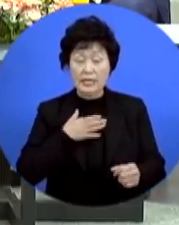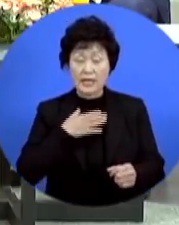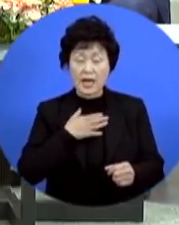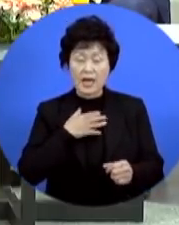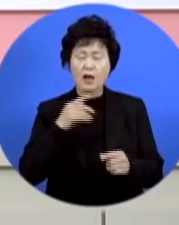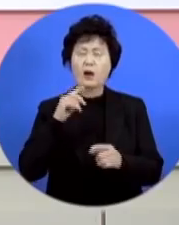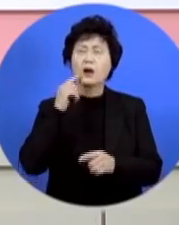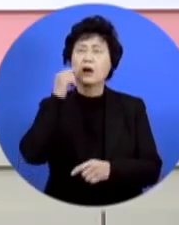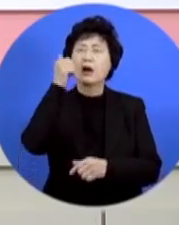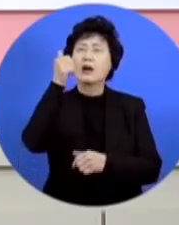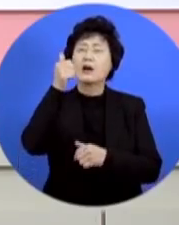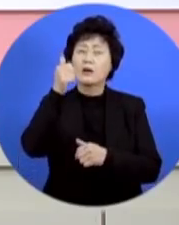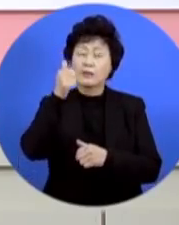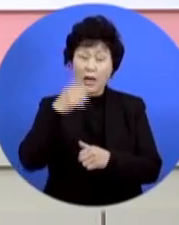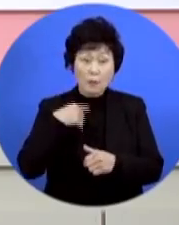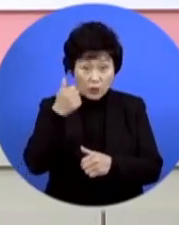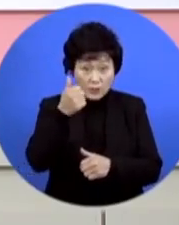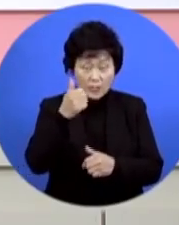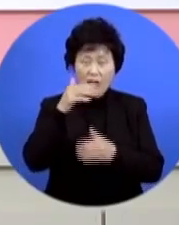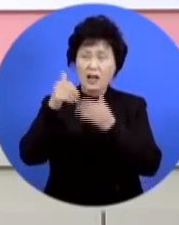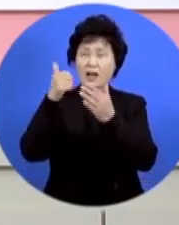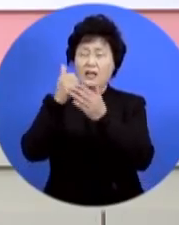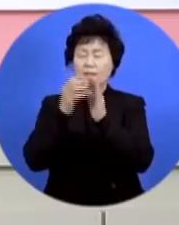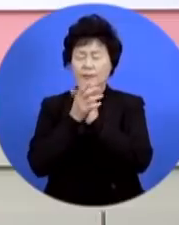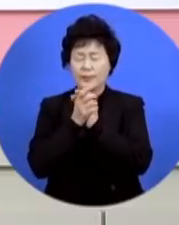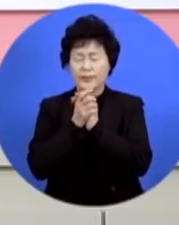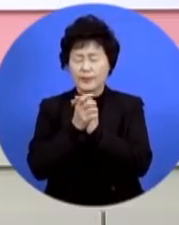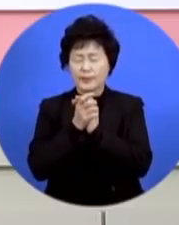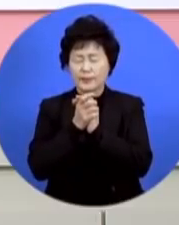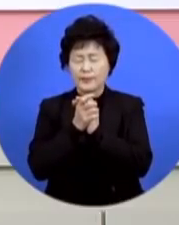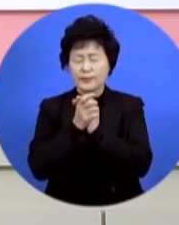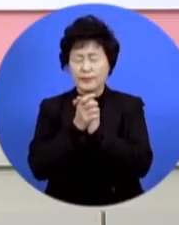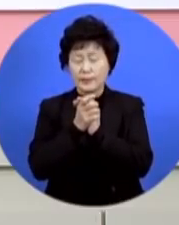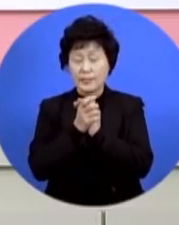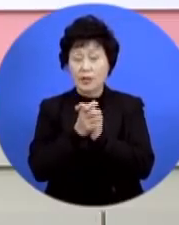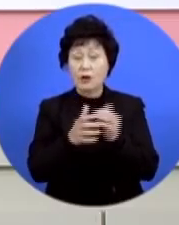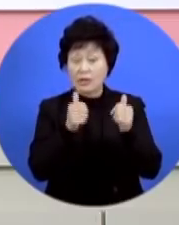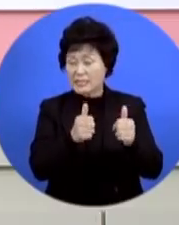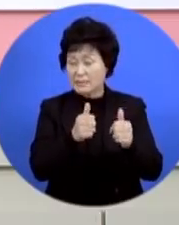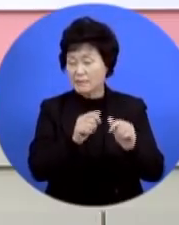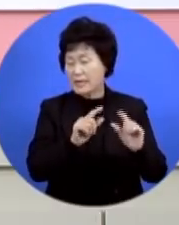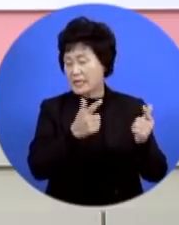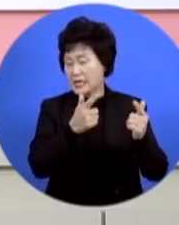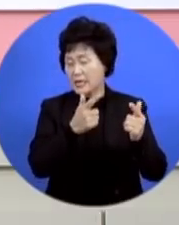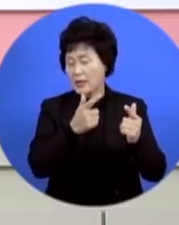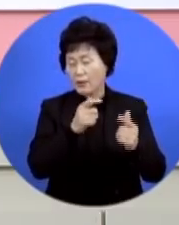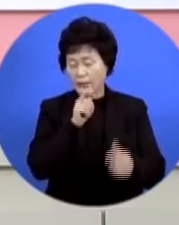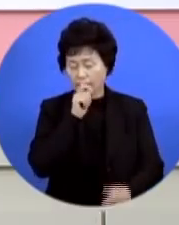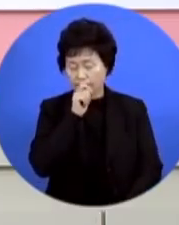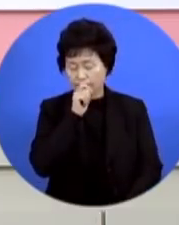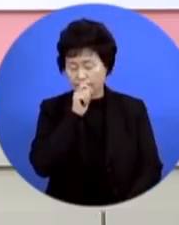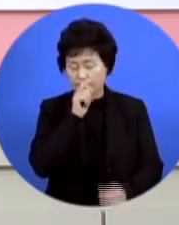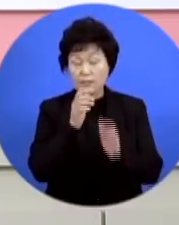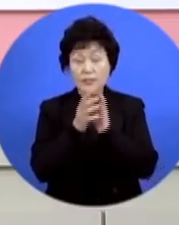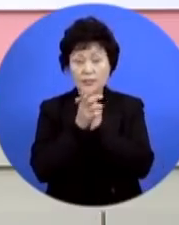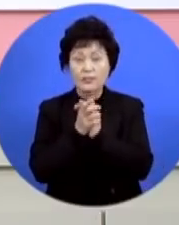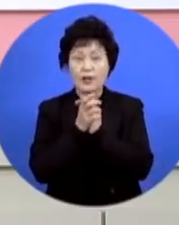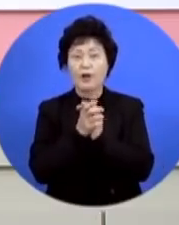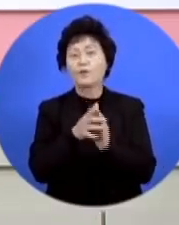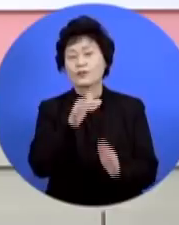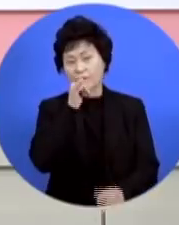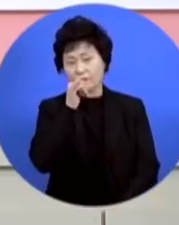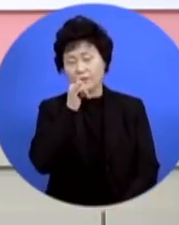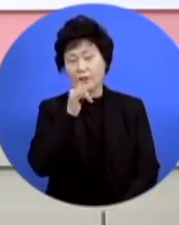기도하고 그러면서 그걸 했더니 그러면서 처음으로 제가 하나님한테 서원 기도를